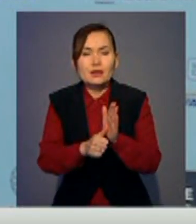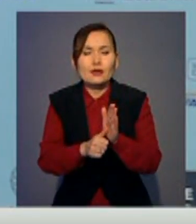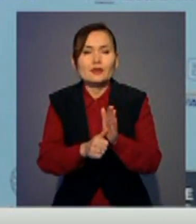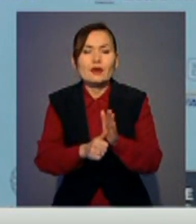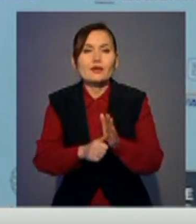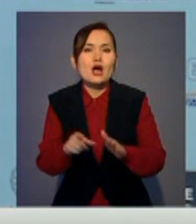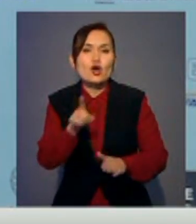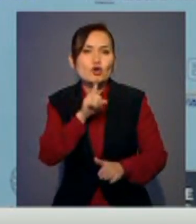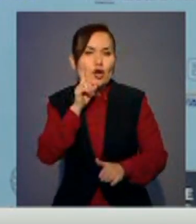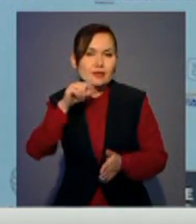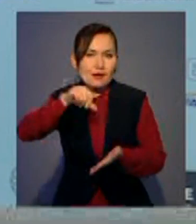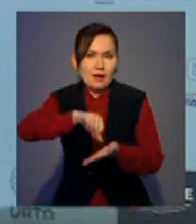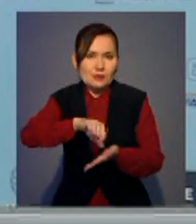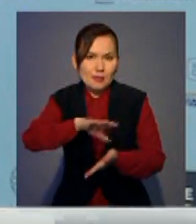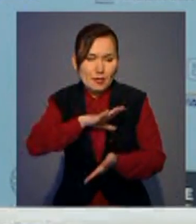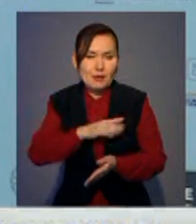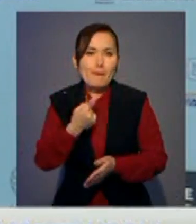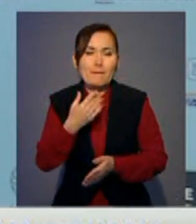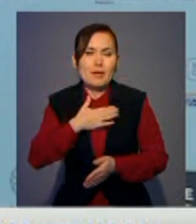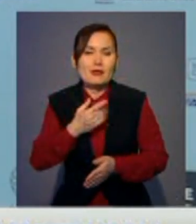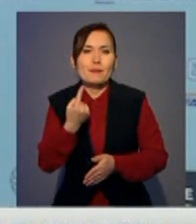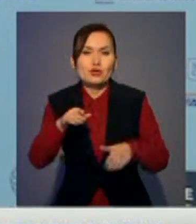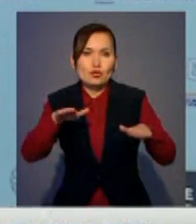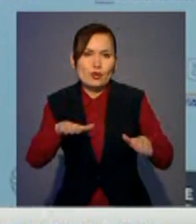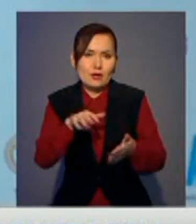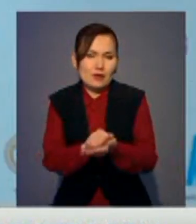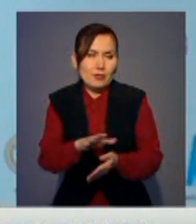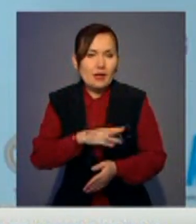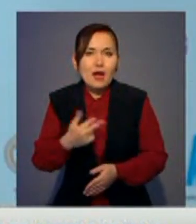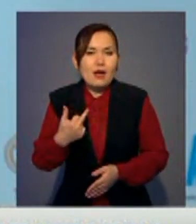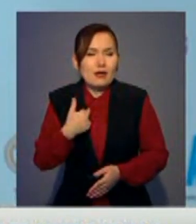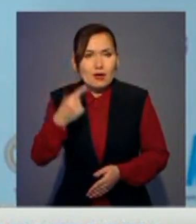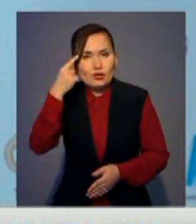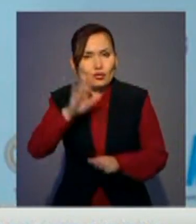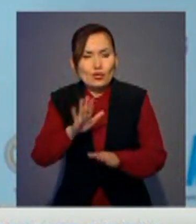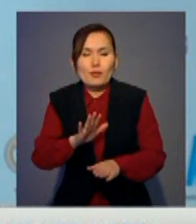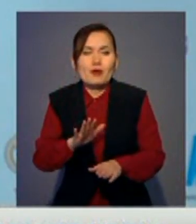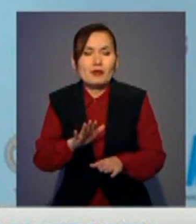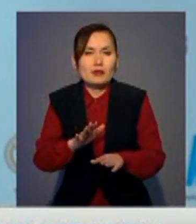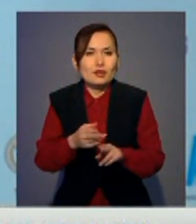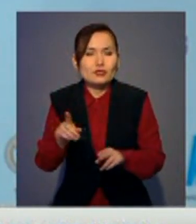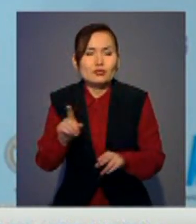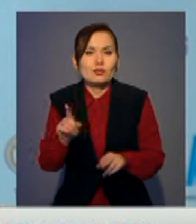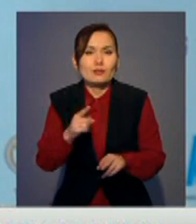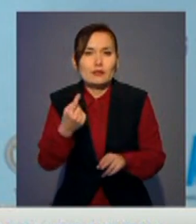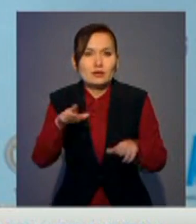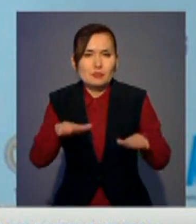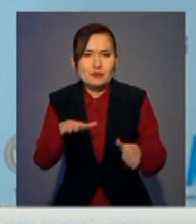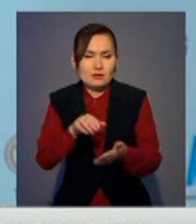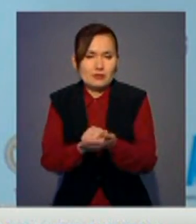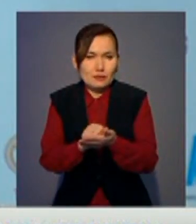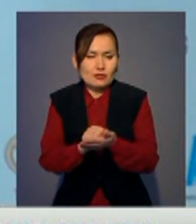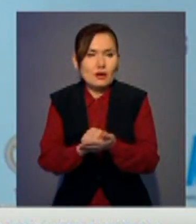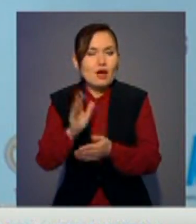қатысушы, сол 16-ның ішінен енді мен бірінші орын алдым, мен оны ойлаған жоқпын. Ең алдымен уайымдамау керек, өзіне сену керек,